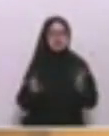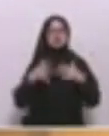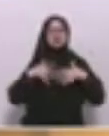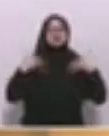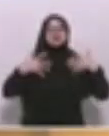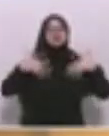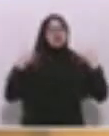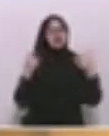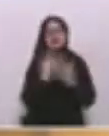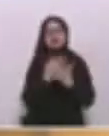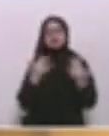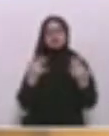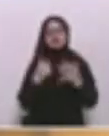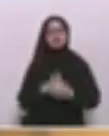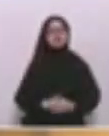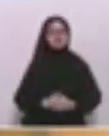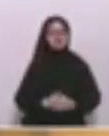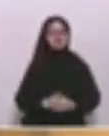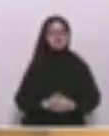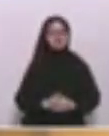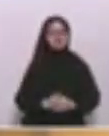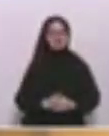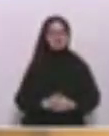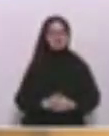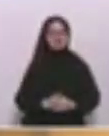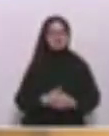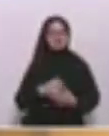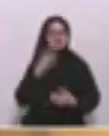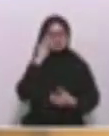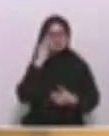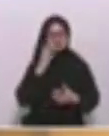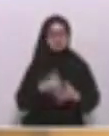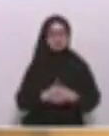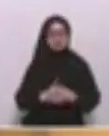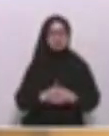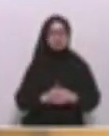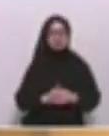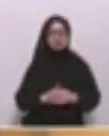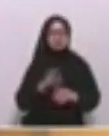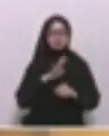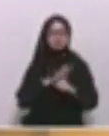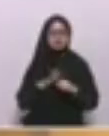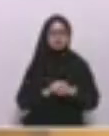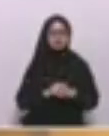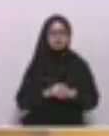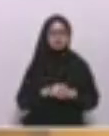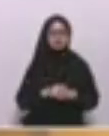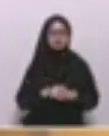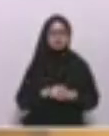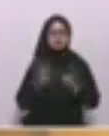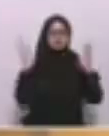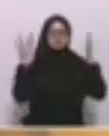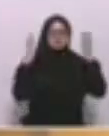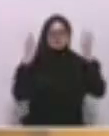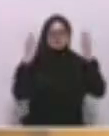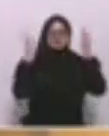masyarakatnya waktu masih tersisa Bapak ingin ditambahkan Cukup baik Boleh kita berikan apresiasi